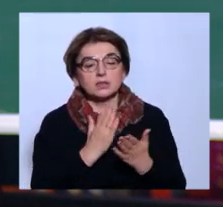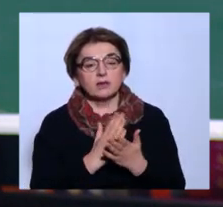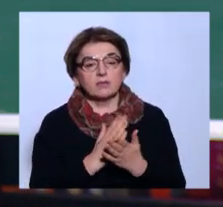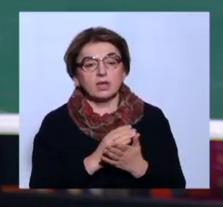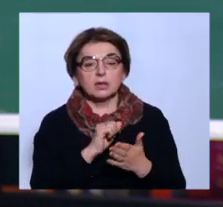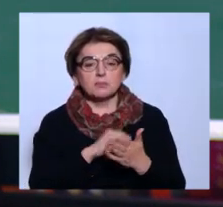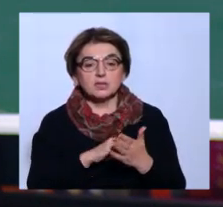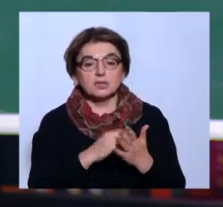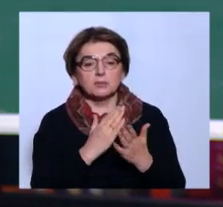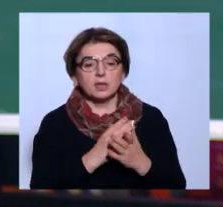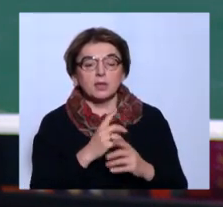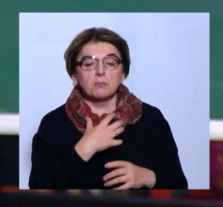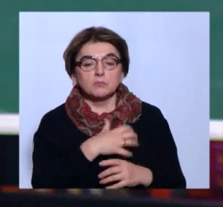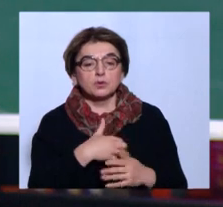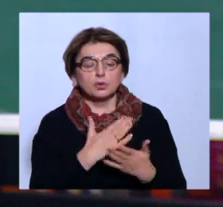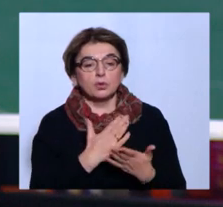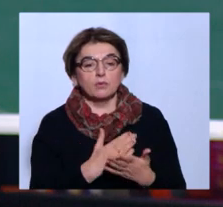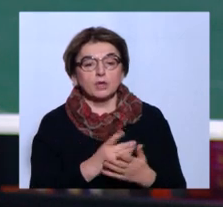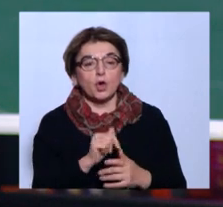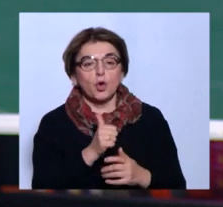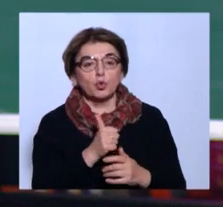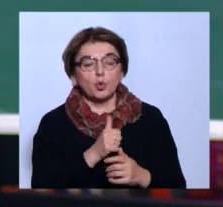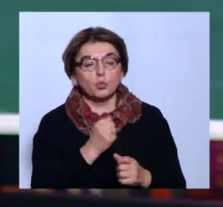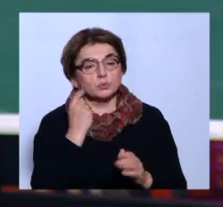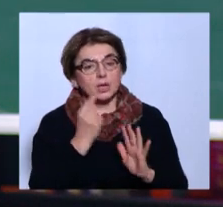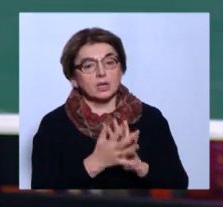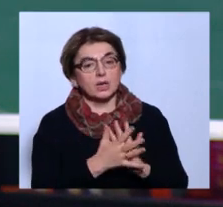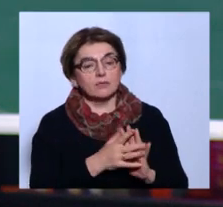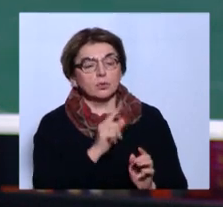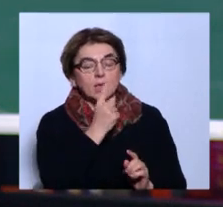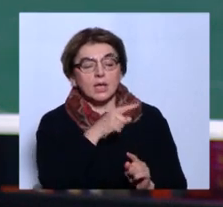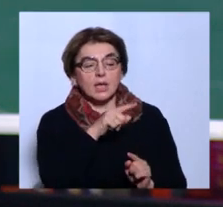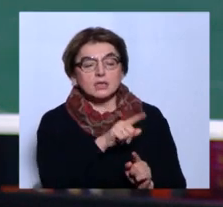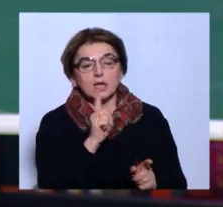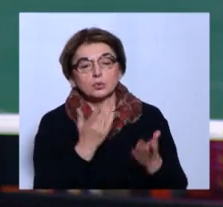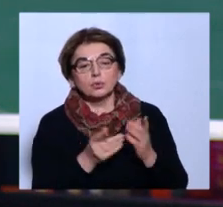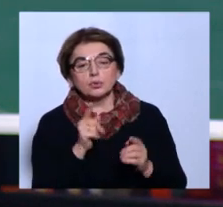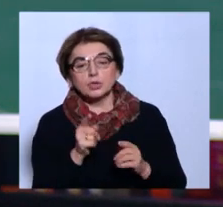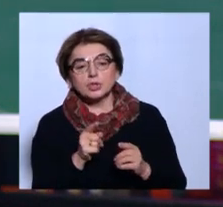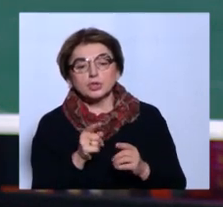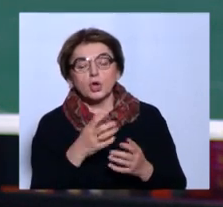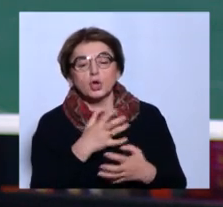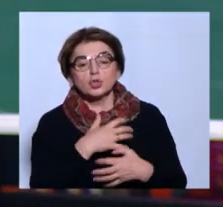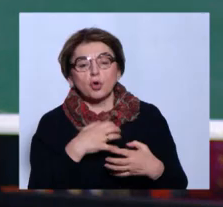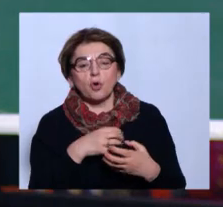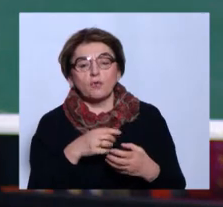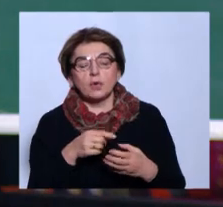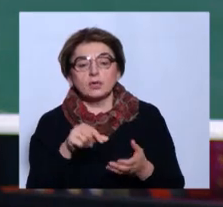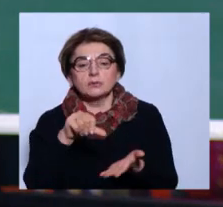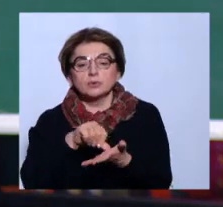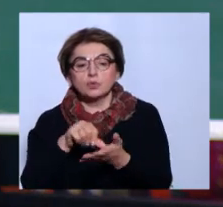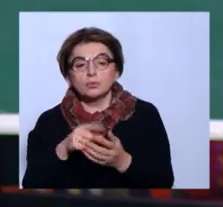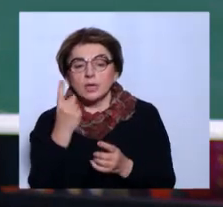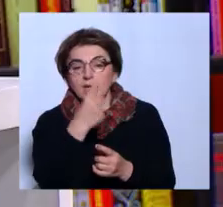ძალიან მნიშვნელოვანია ეს კრიტერიუმები. როგორ უნდა გავიგოთ, ესა თუ ის ცხოველი მიეკუთვნება თუ არა ერთსა და